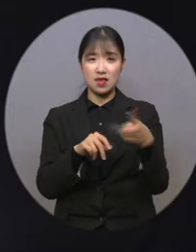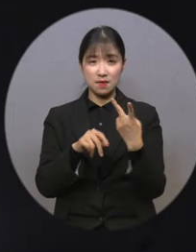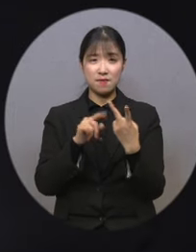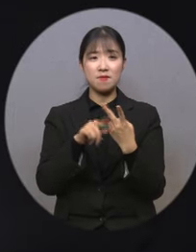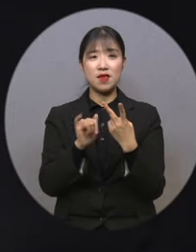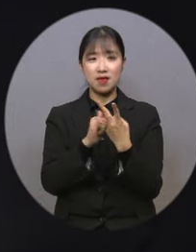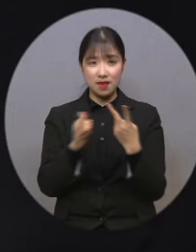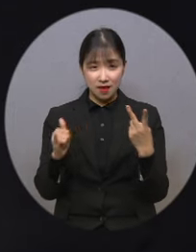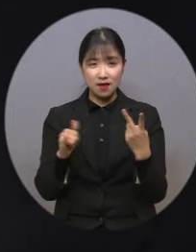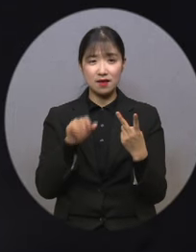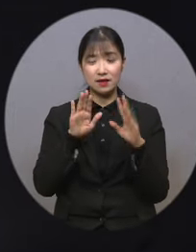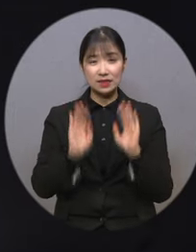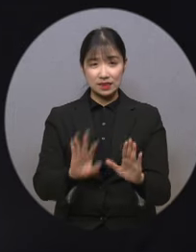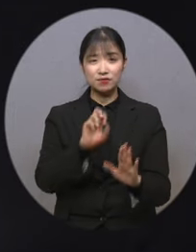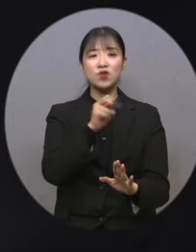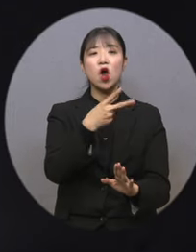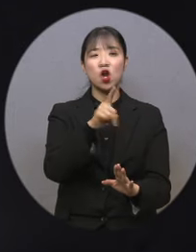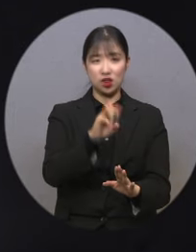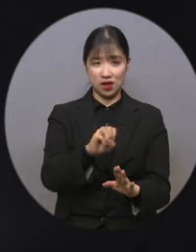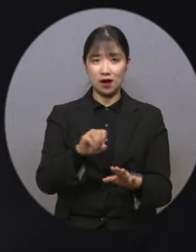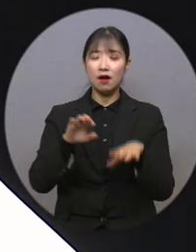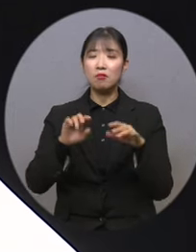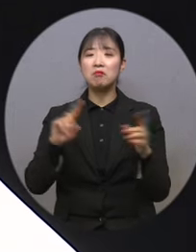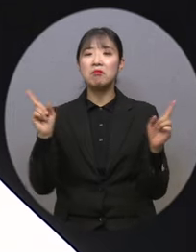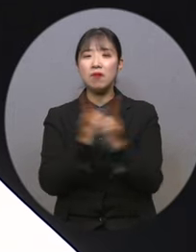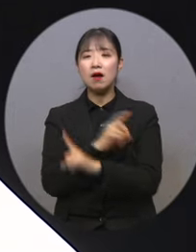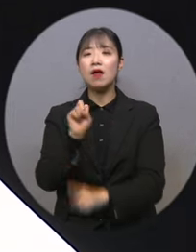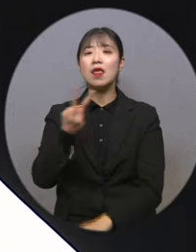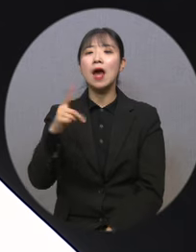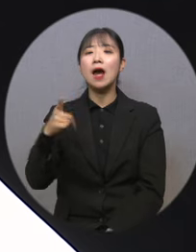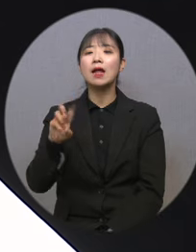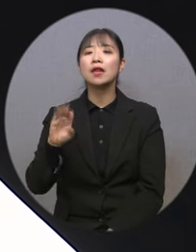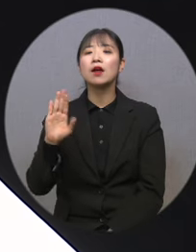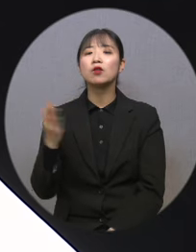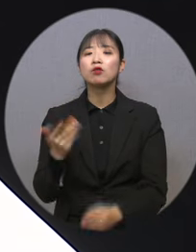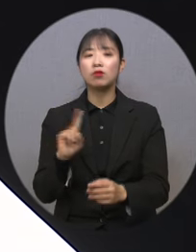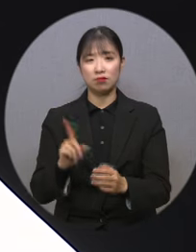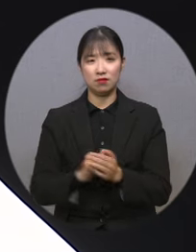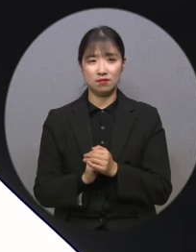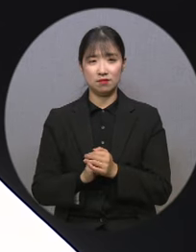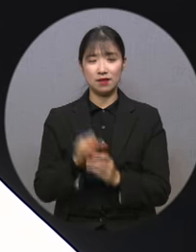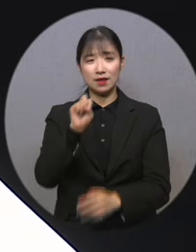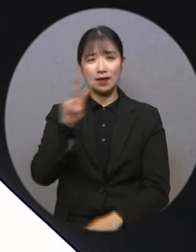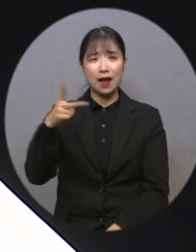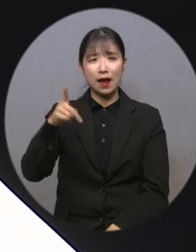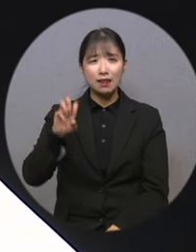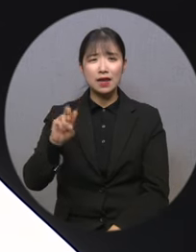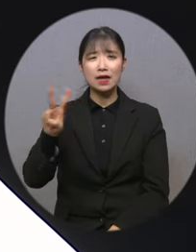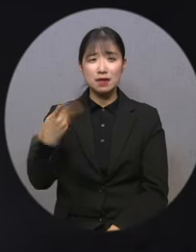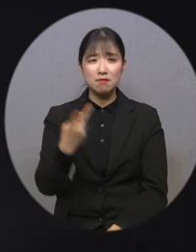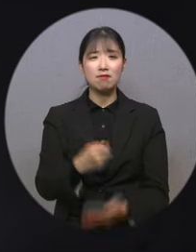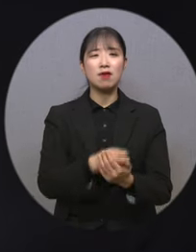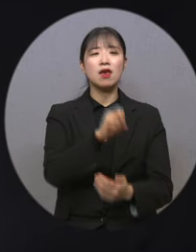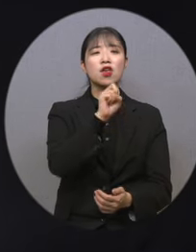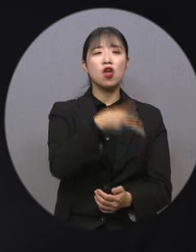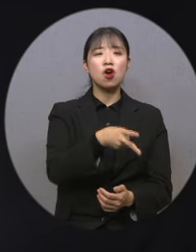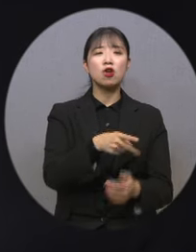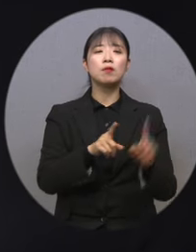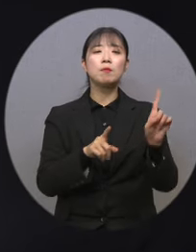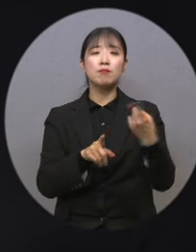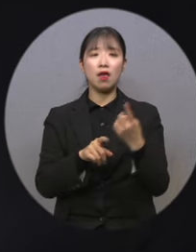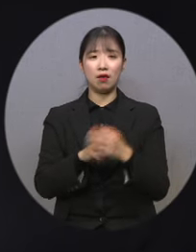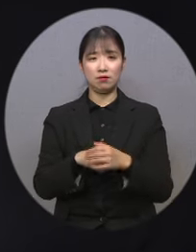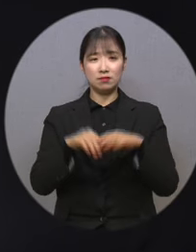야당에 있으면 현재 여당에 있잖아. 그 사람들이 야당이 돼보세요. 야당에 200명 있고 여당에 100명이 있으면 만약에